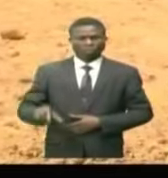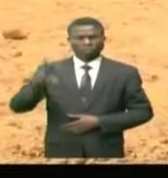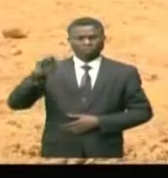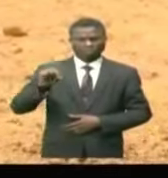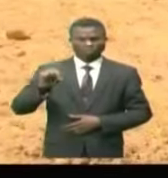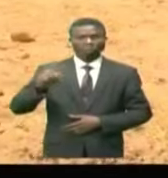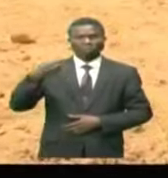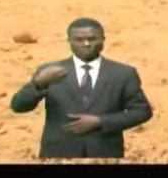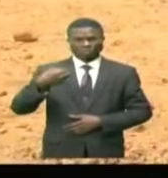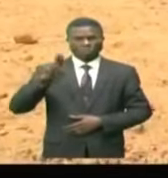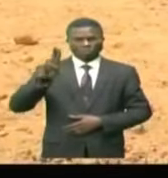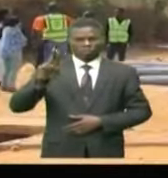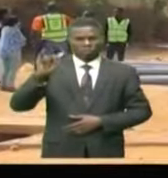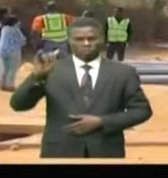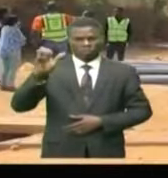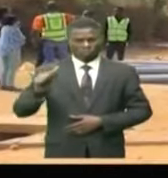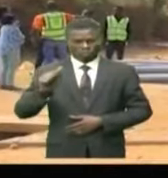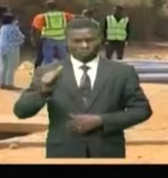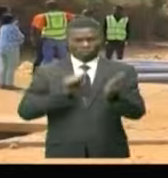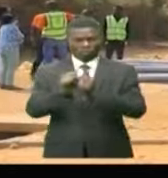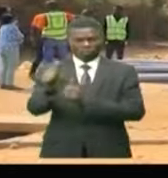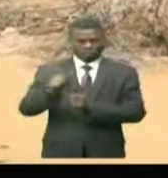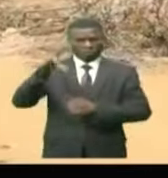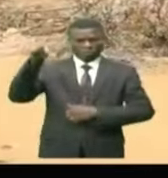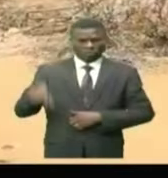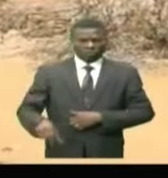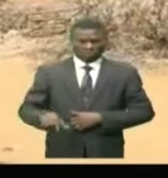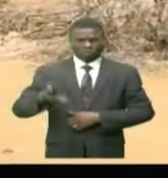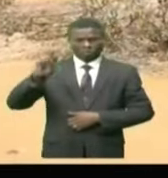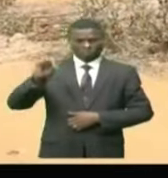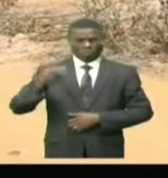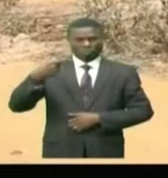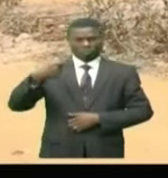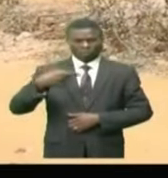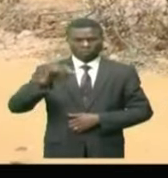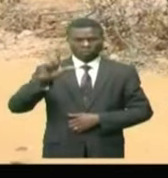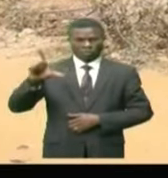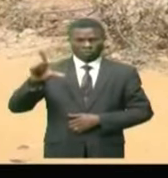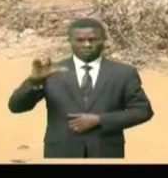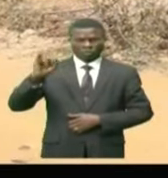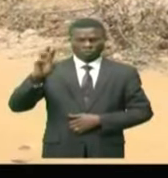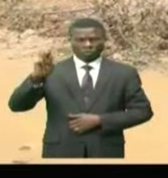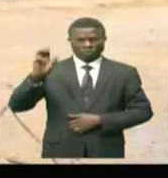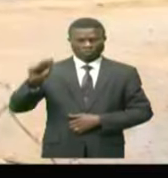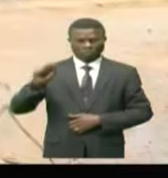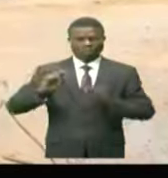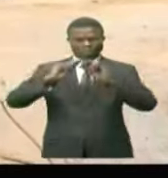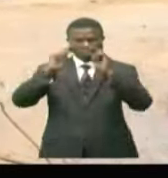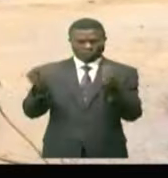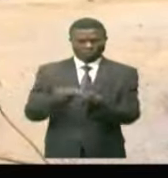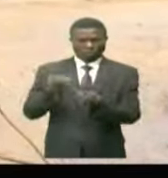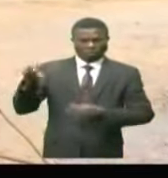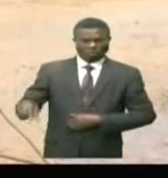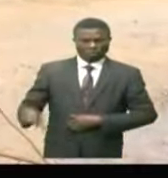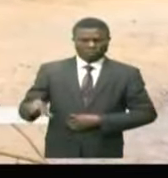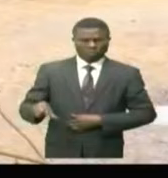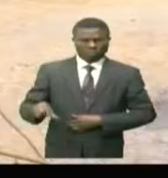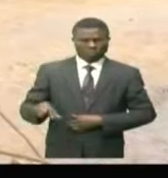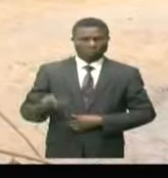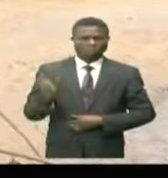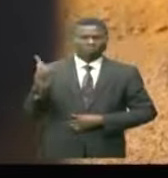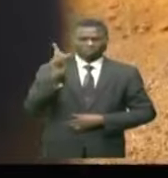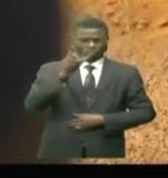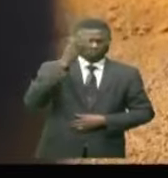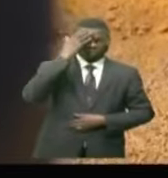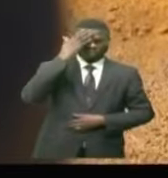à passant par le quartier Kilima jusque dans les quartiers Kiplandé, la délégation du OSG d'Ot s'est rendue